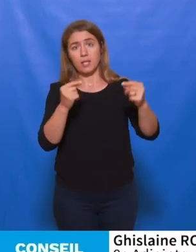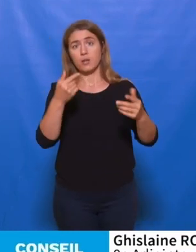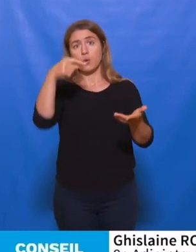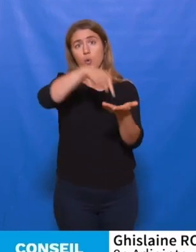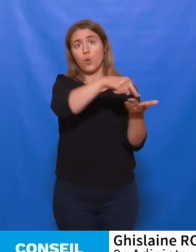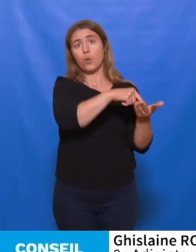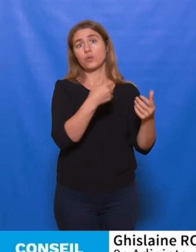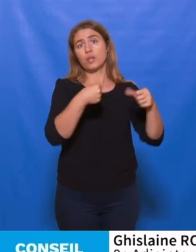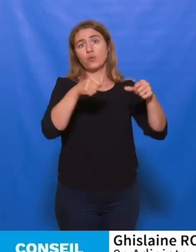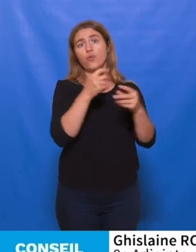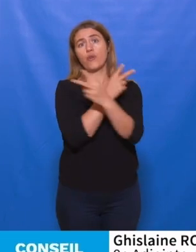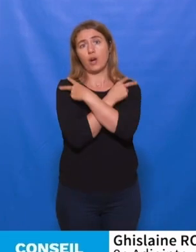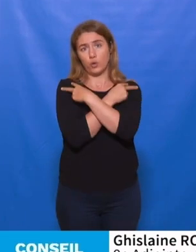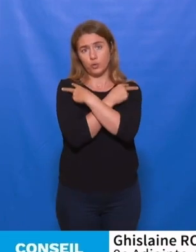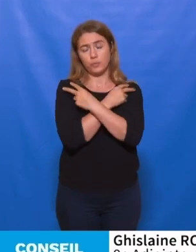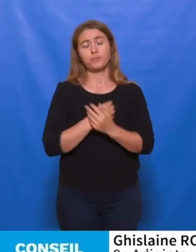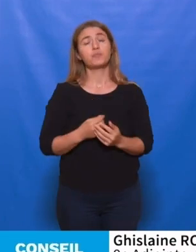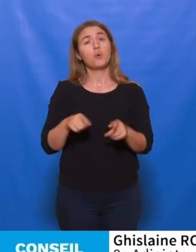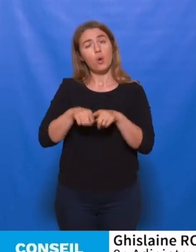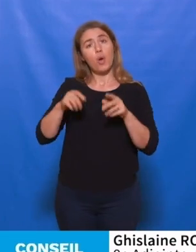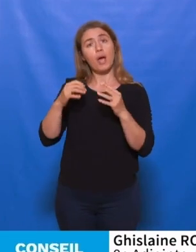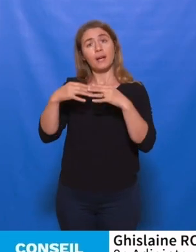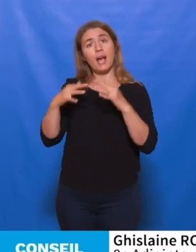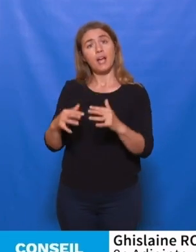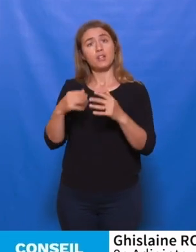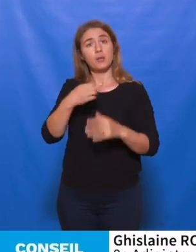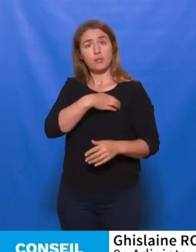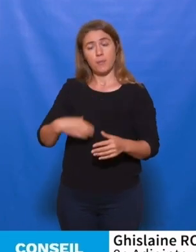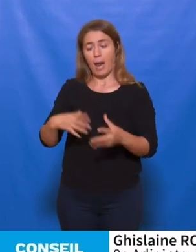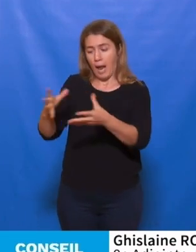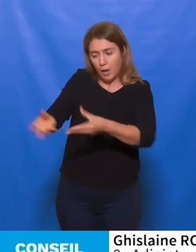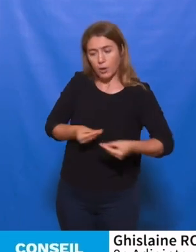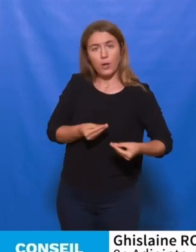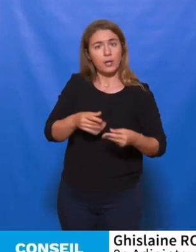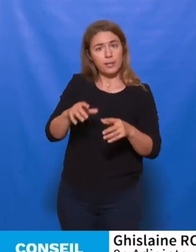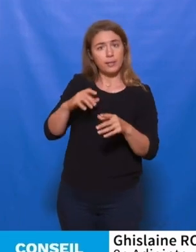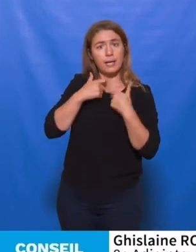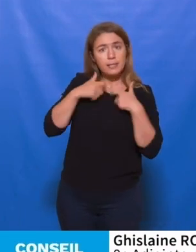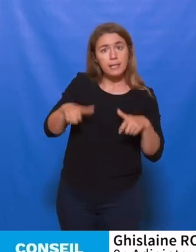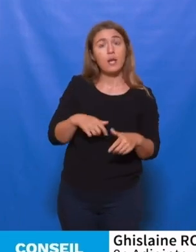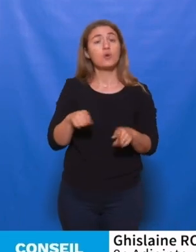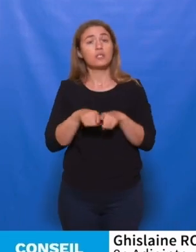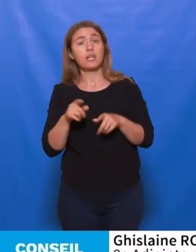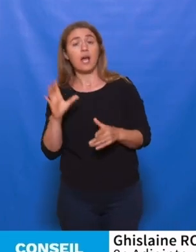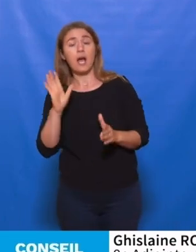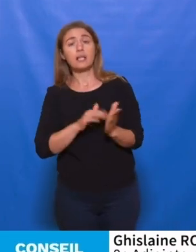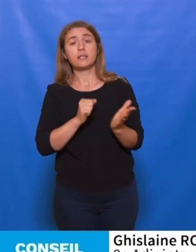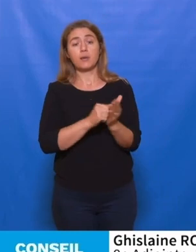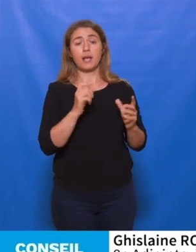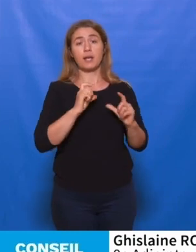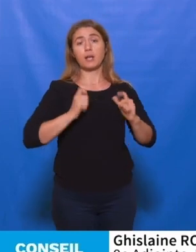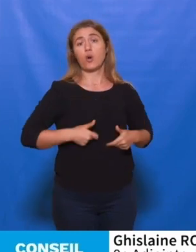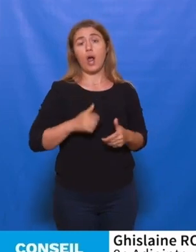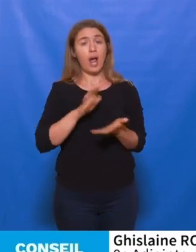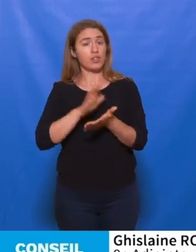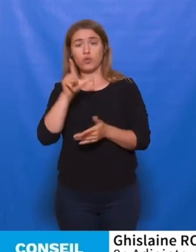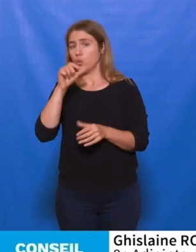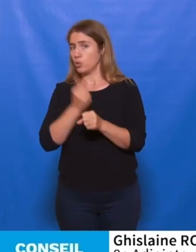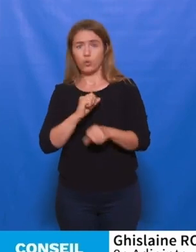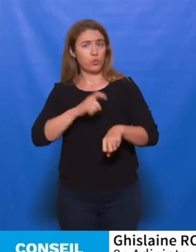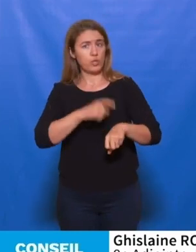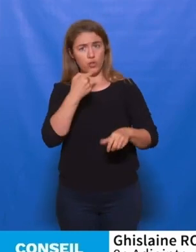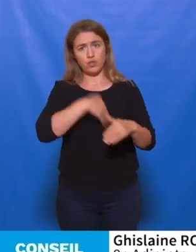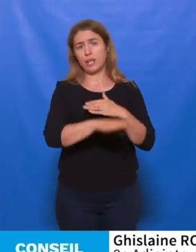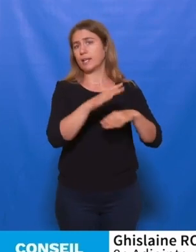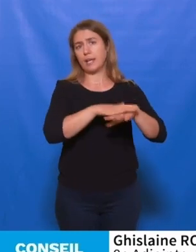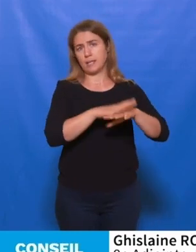Nous priorisons l'accès à nos crèches municipales, nous favorisons la scolarisation dès 2 ans dans les quartiers prioritaires, sans attendre les